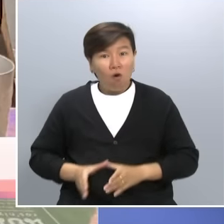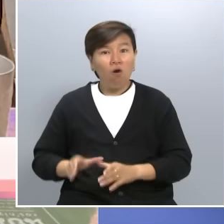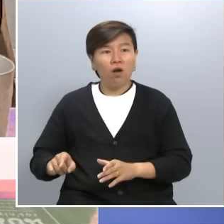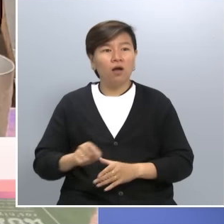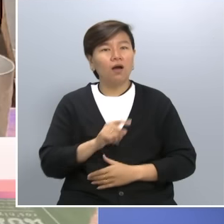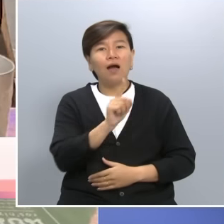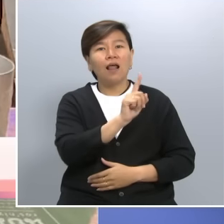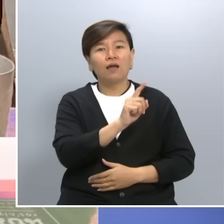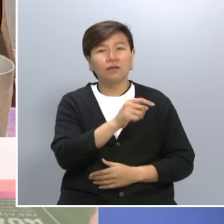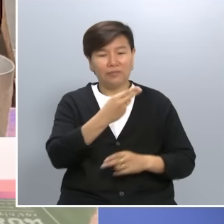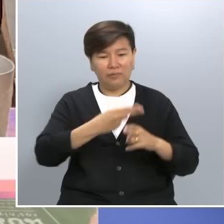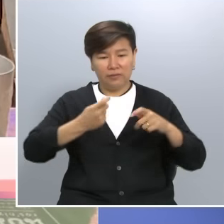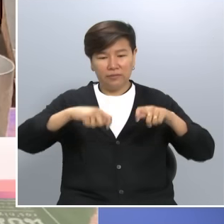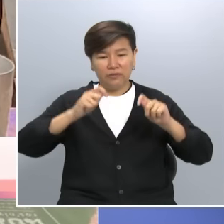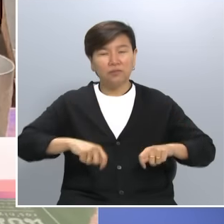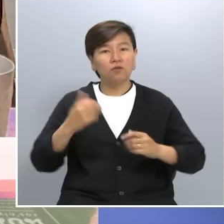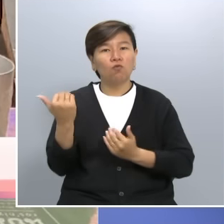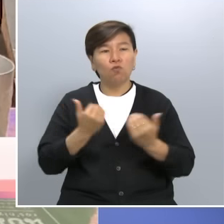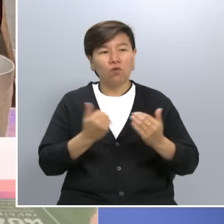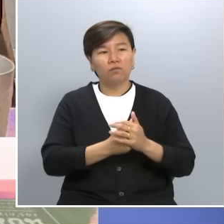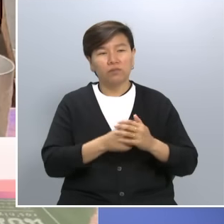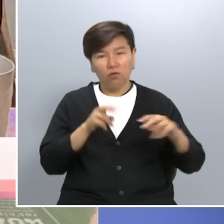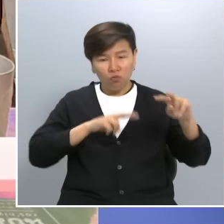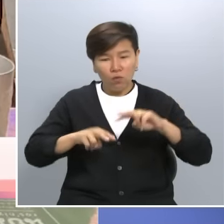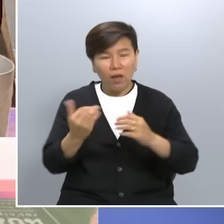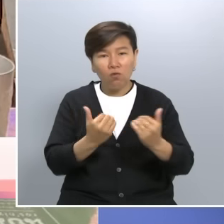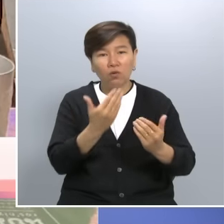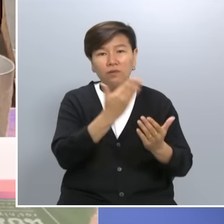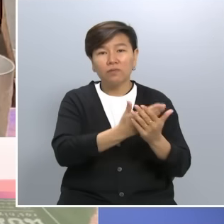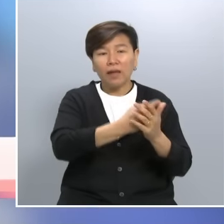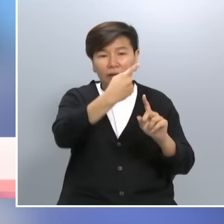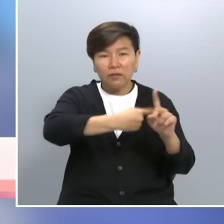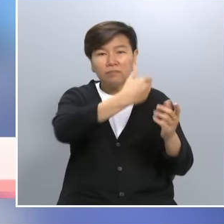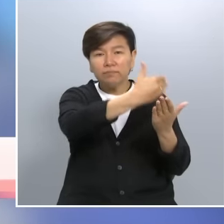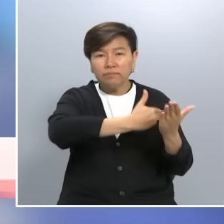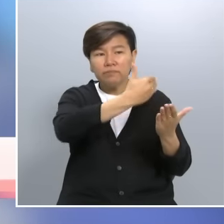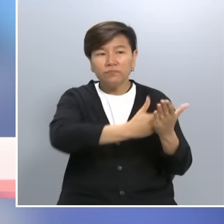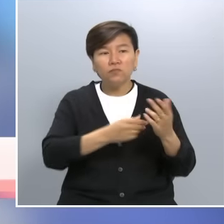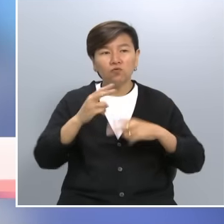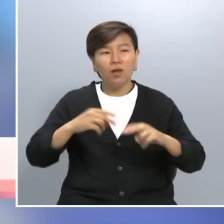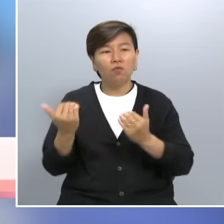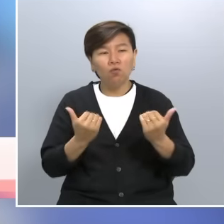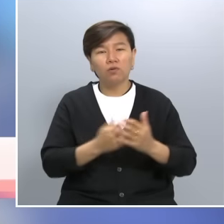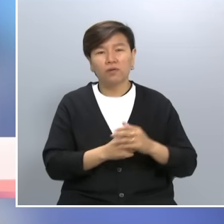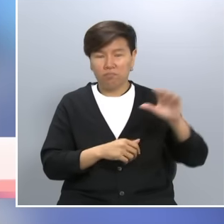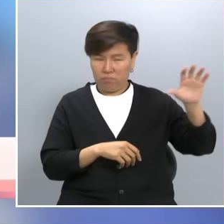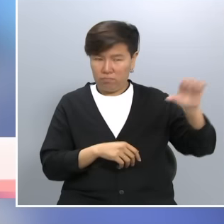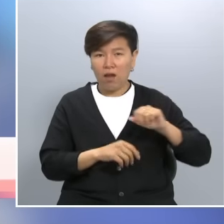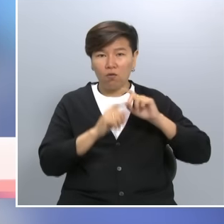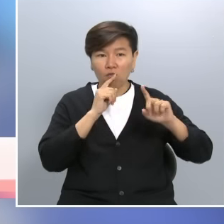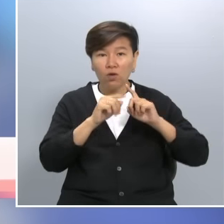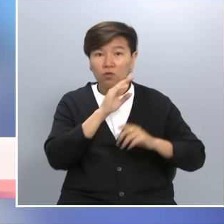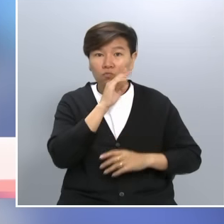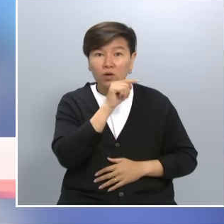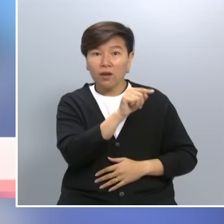ต้องการให้มาเซ็นรับรองบุตรแล้วก็ดูแลจ่ายค่าเลี้ยงดูลูกด้วยนะคะยินดีจะเจรจาแต่ถ้าฝ่าย